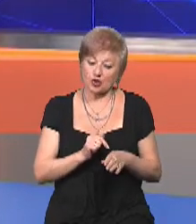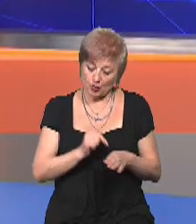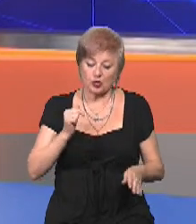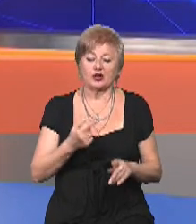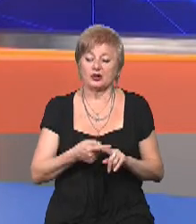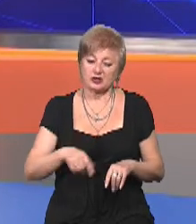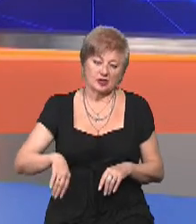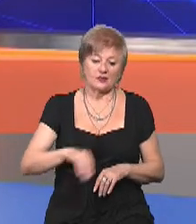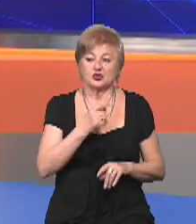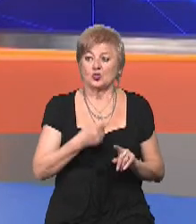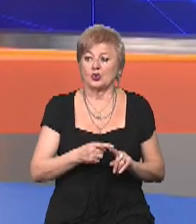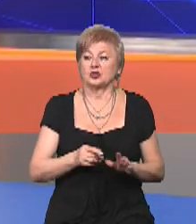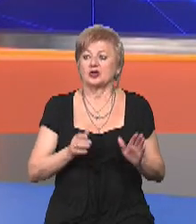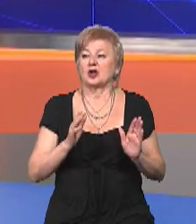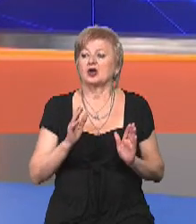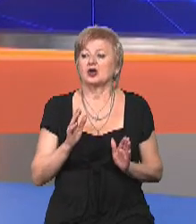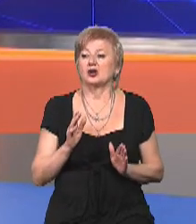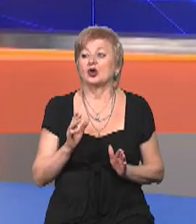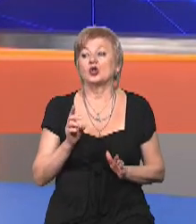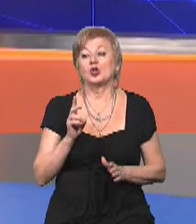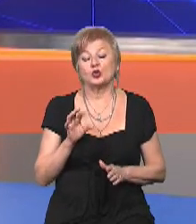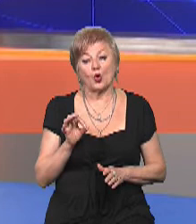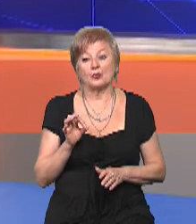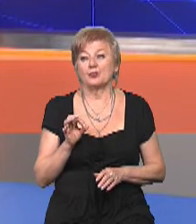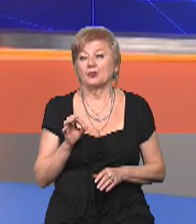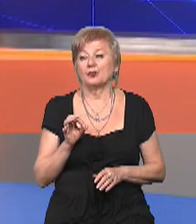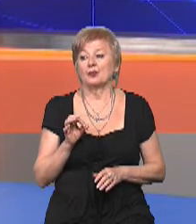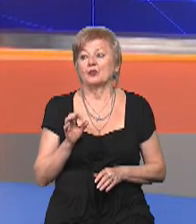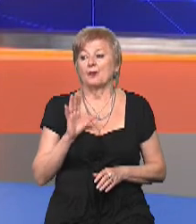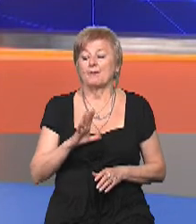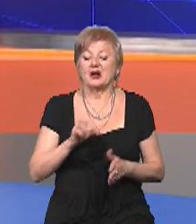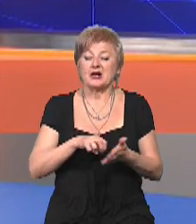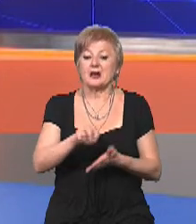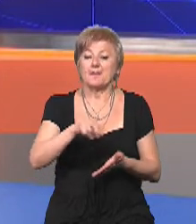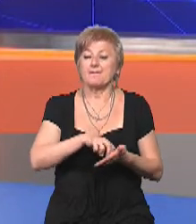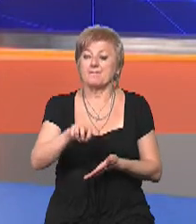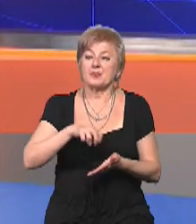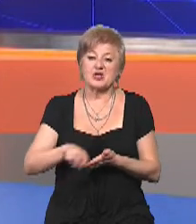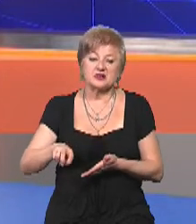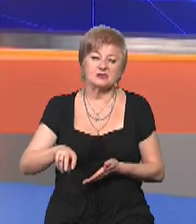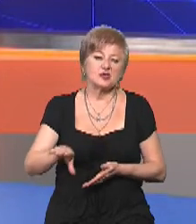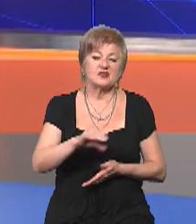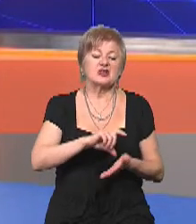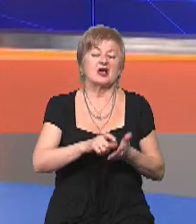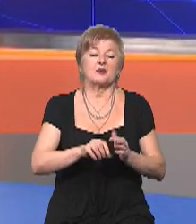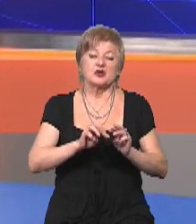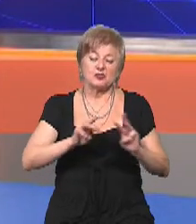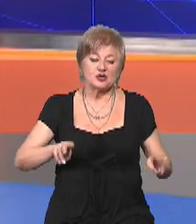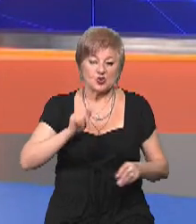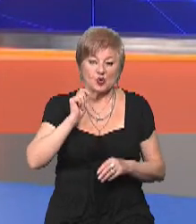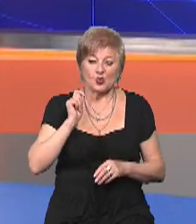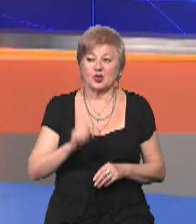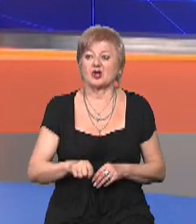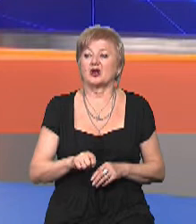ці всі речі, не тільки акції протесту, але й були написані письма в усі інстанції, в Кабінет міністра України